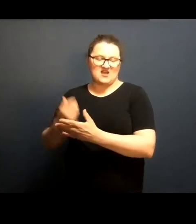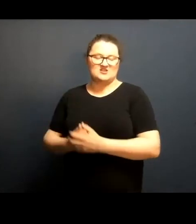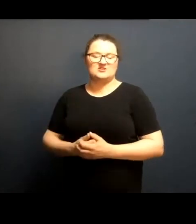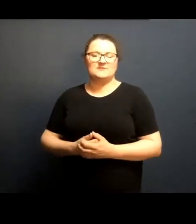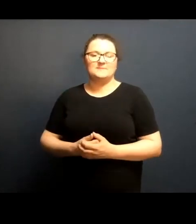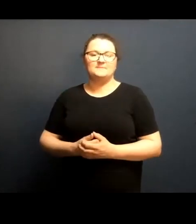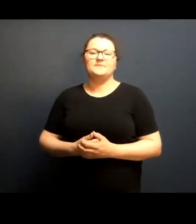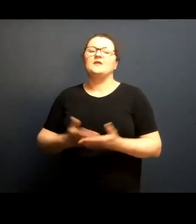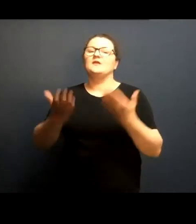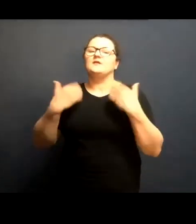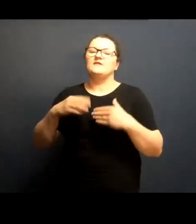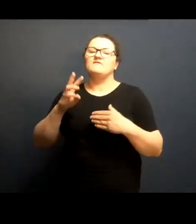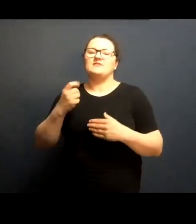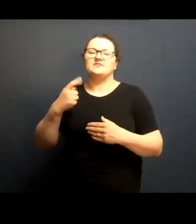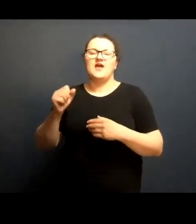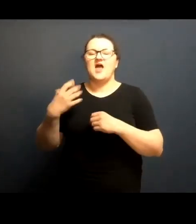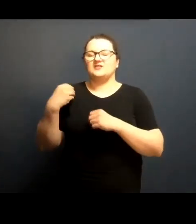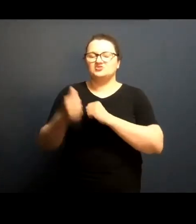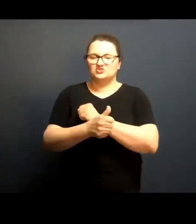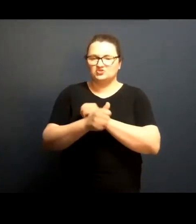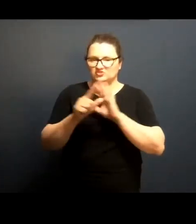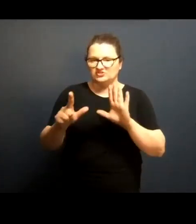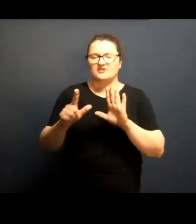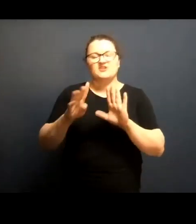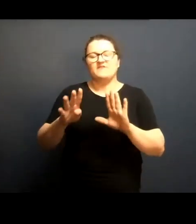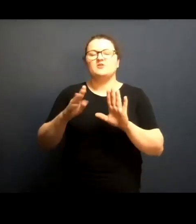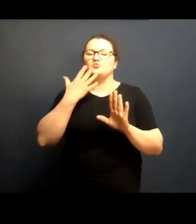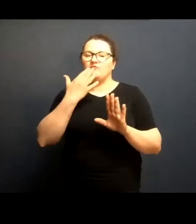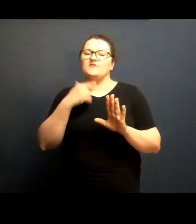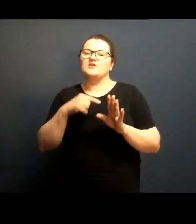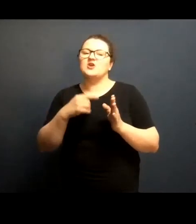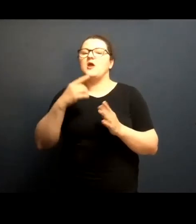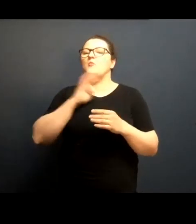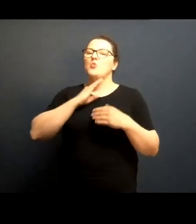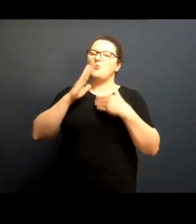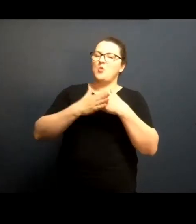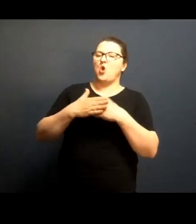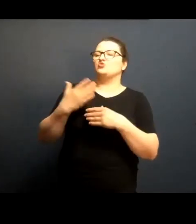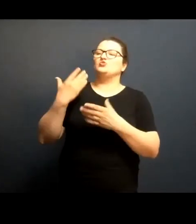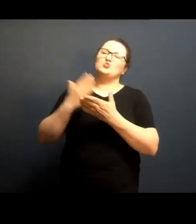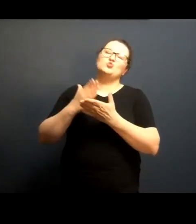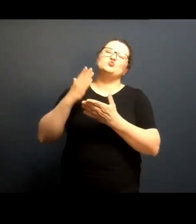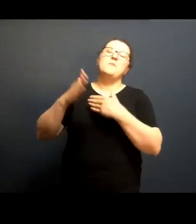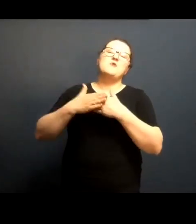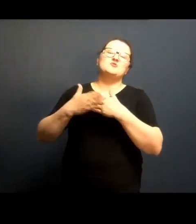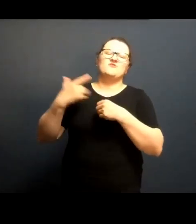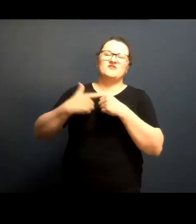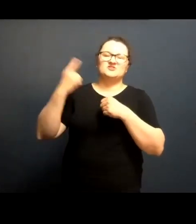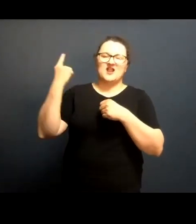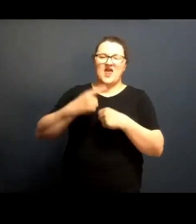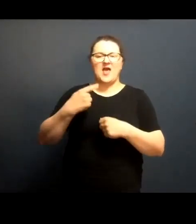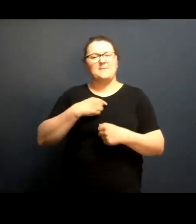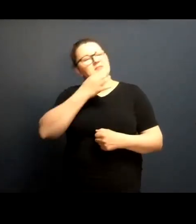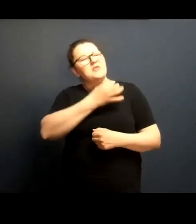Wanda, 69 lat. Mój mąż mi kiedyś powiedział, po ponad 20 latach małżeństwa, co masz w sobie, że mi się